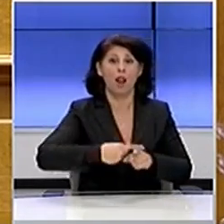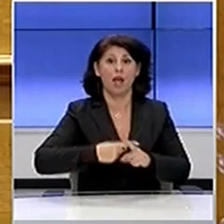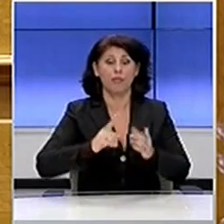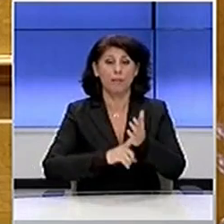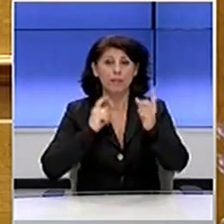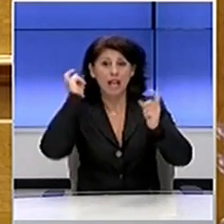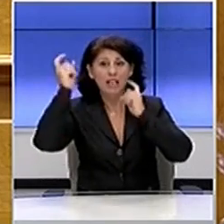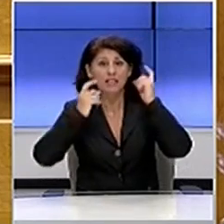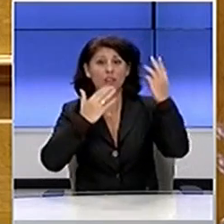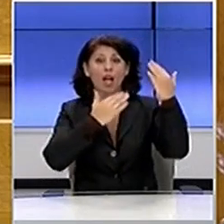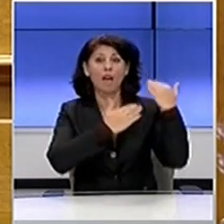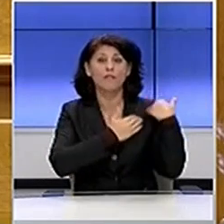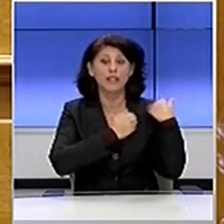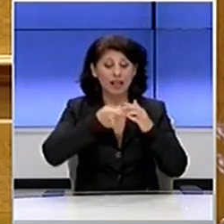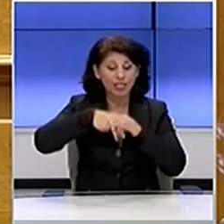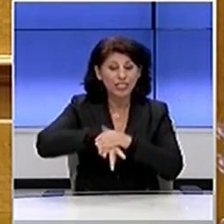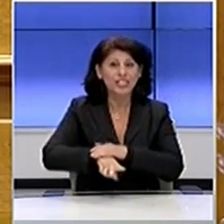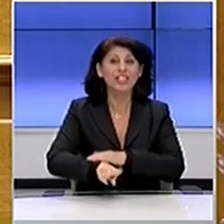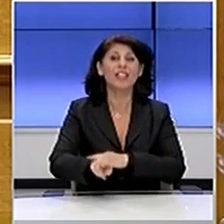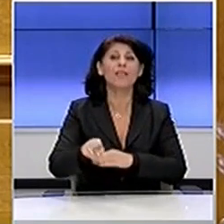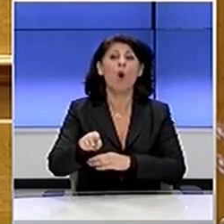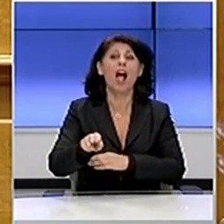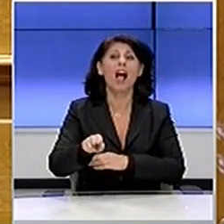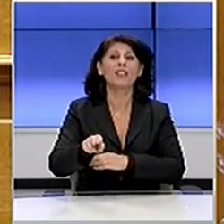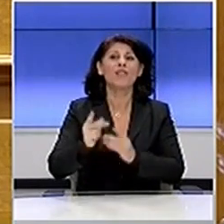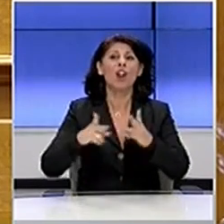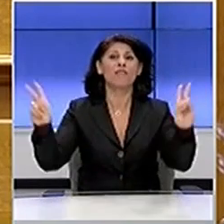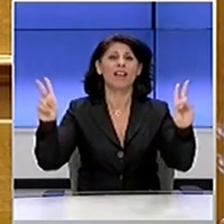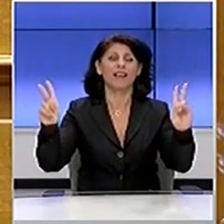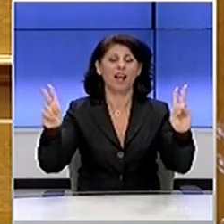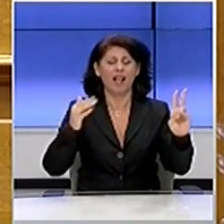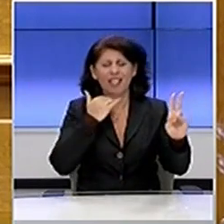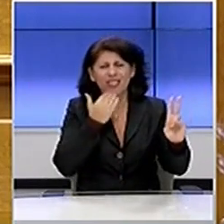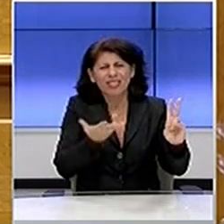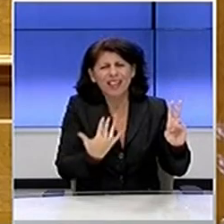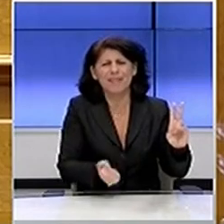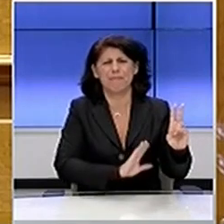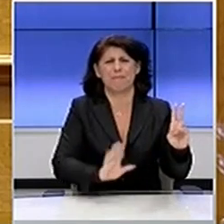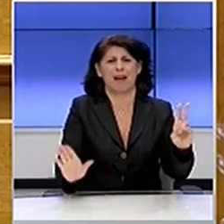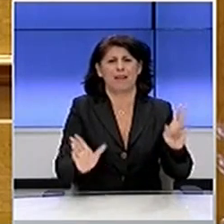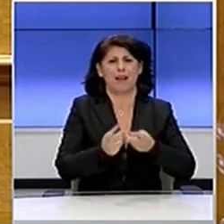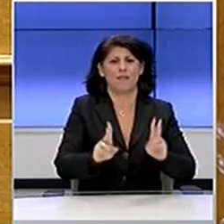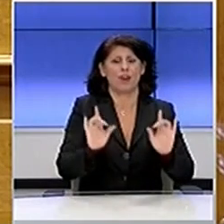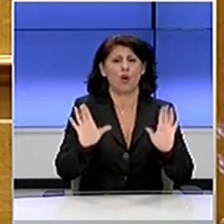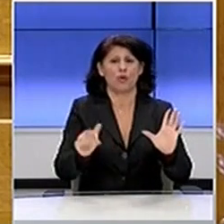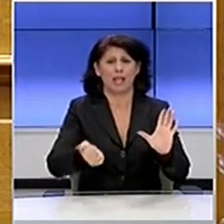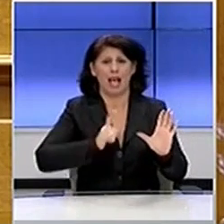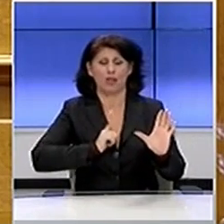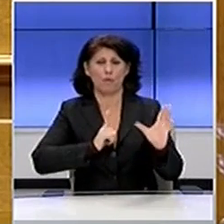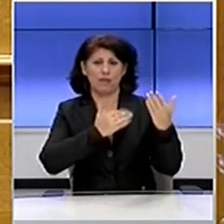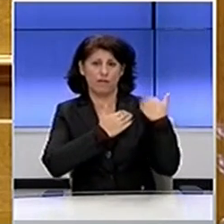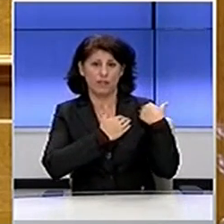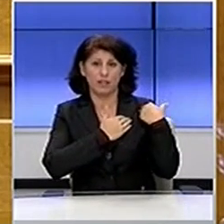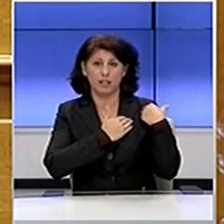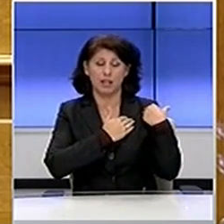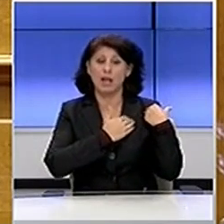είναι ο δίδυμος αδερφός της ελευθερίας. Ότι δεν υπάρχει ελευθερία χωρίς ατομική ευθύνη, χωρίς